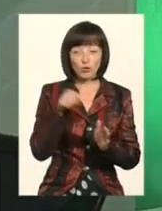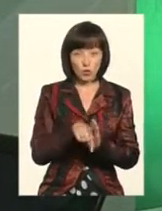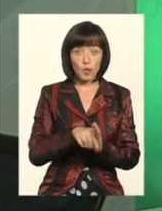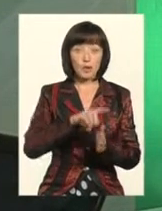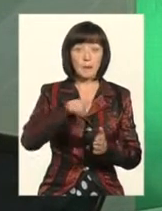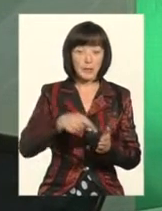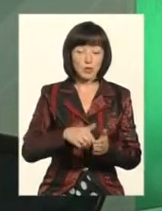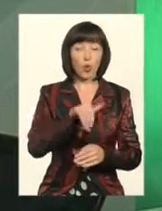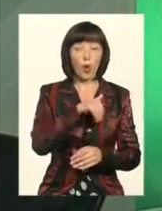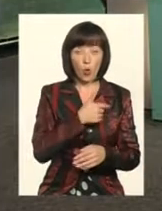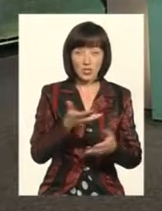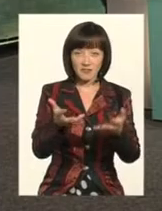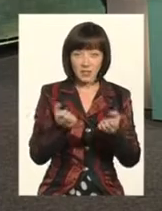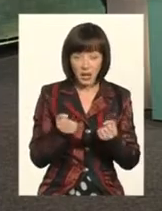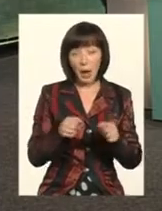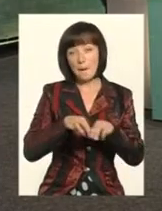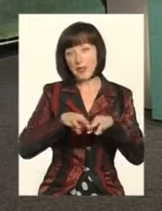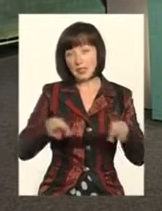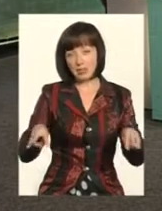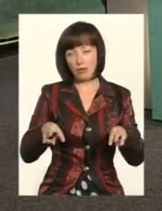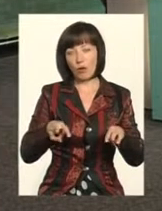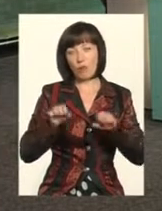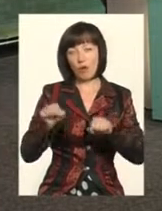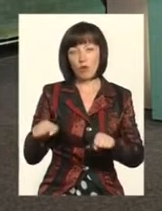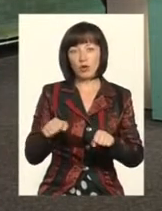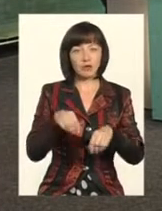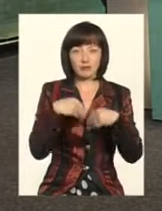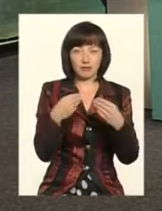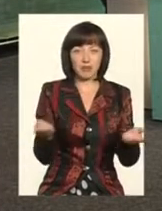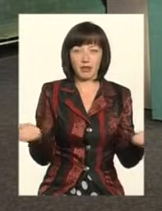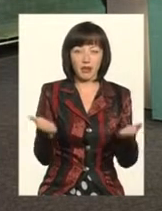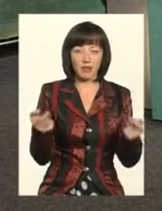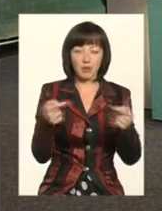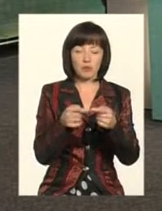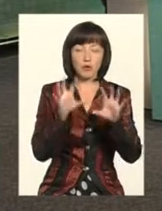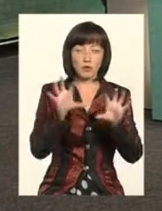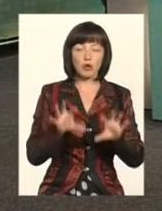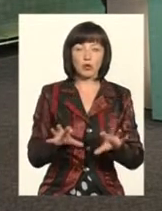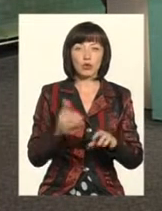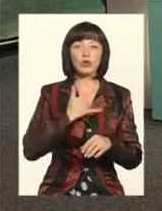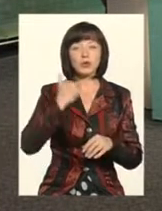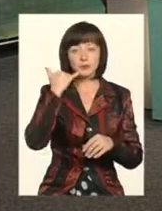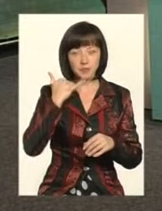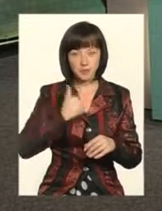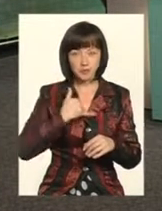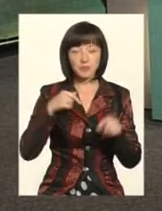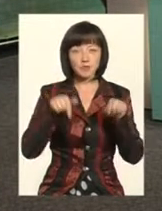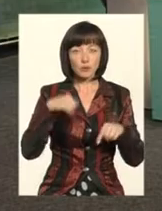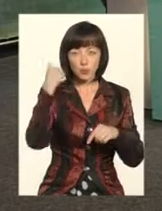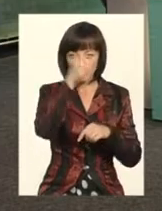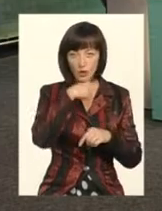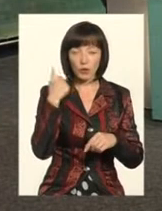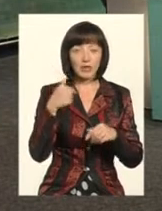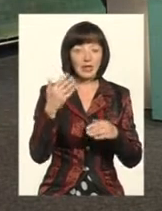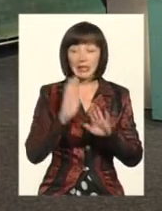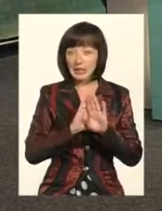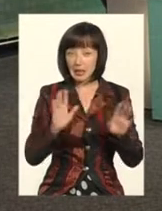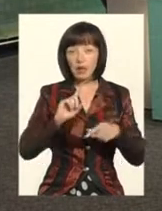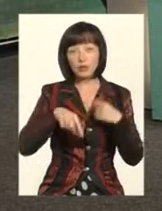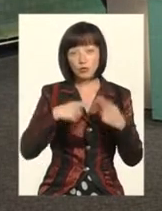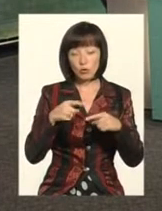місто хоче, так. Міністерство оборони не має можливості відповідно до закону це передати. У нас є ще одно, один дзвінок. Якщо в цьому році вже ні, а на другий